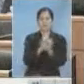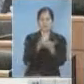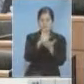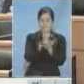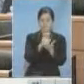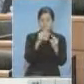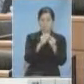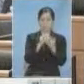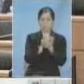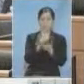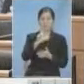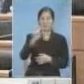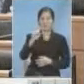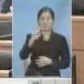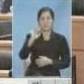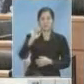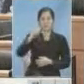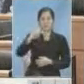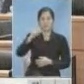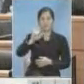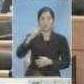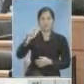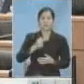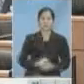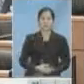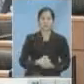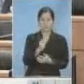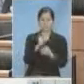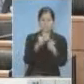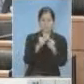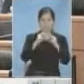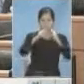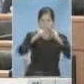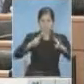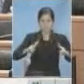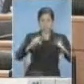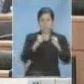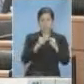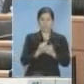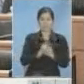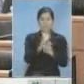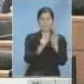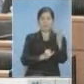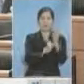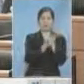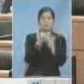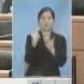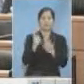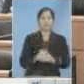ใน 328,000 กว่าล้านได้มาตกอยู่กับกรมส่งปกครองส่วนท้องถิ่นนั้นถึง